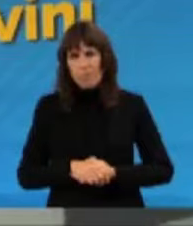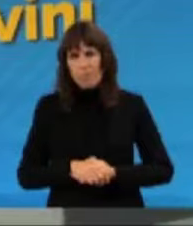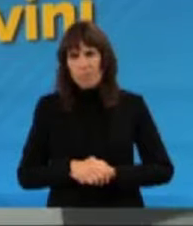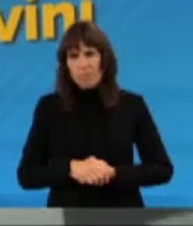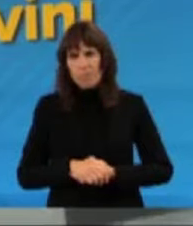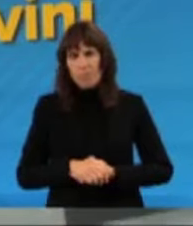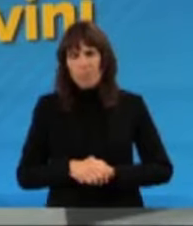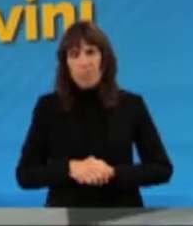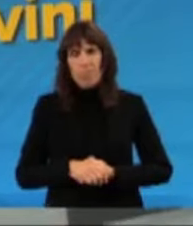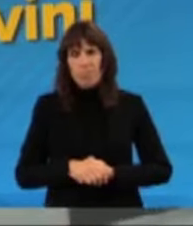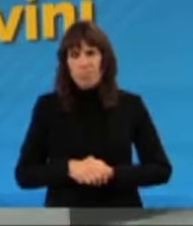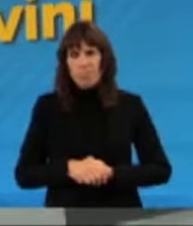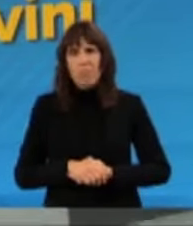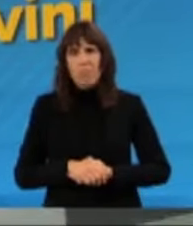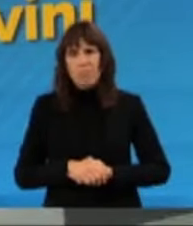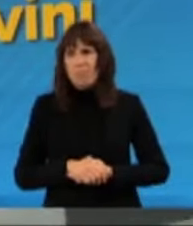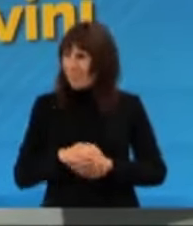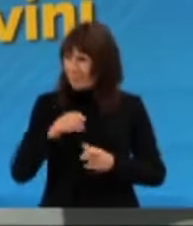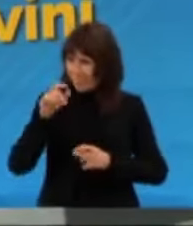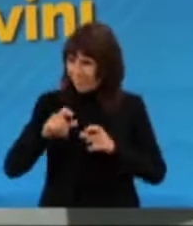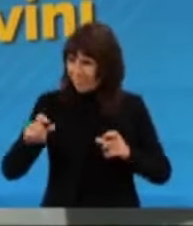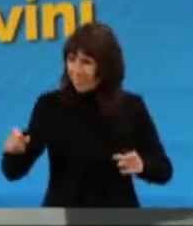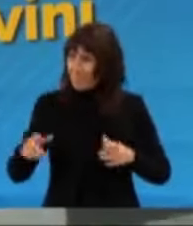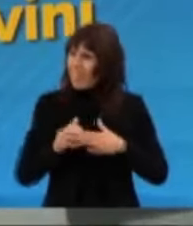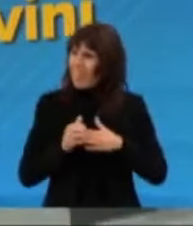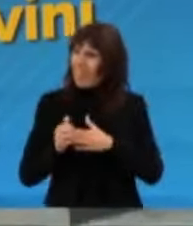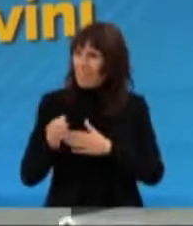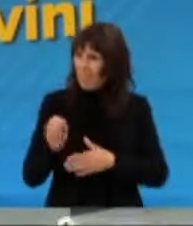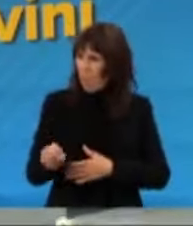Molti sono i leader europei presenti qui oggi.